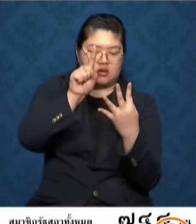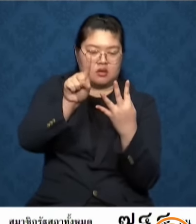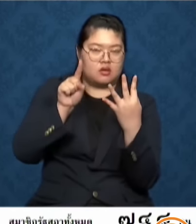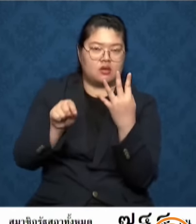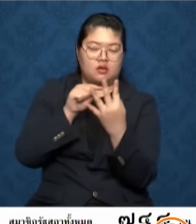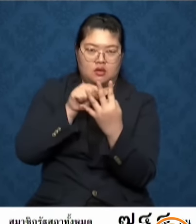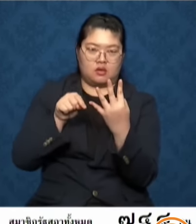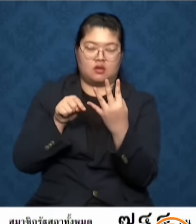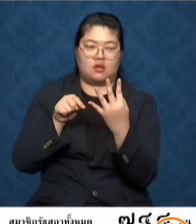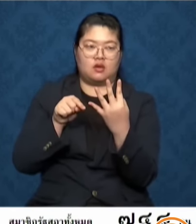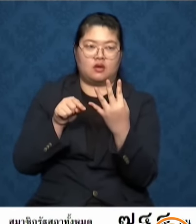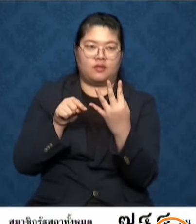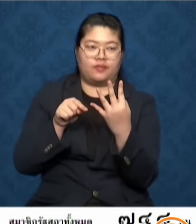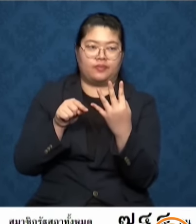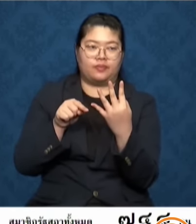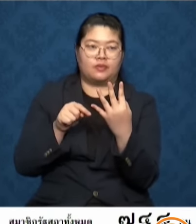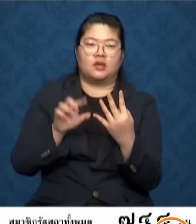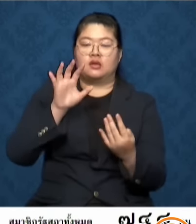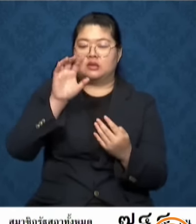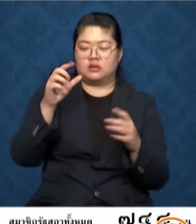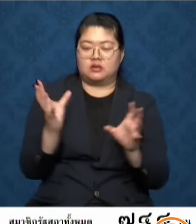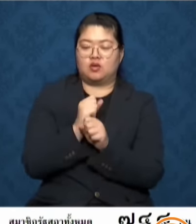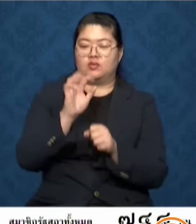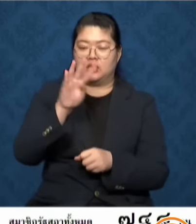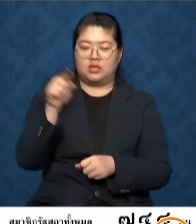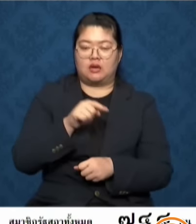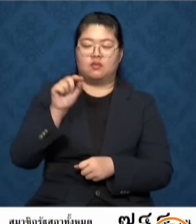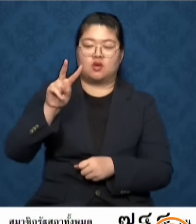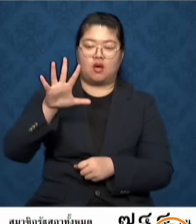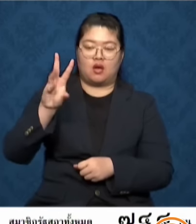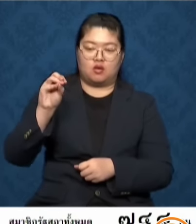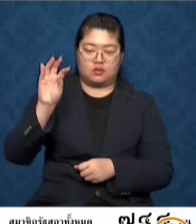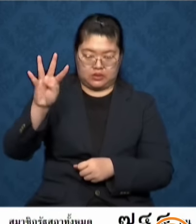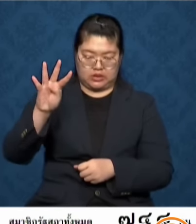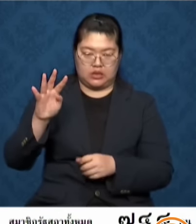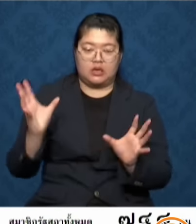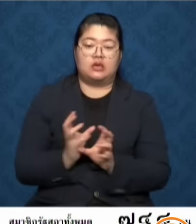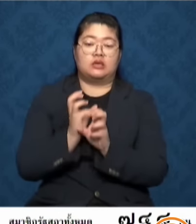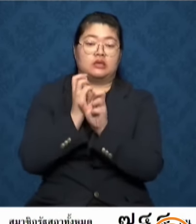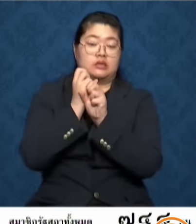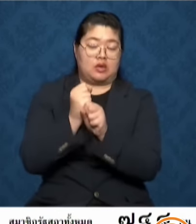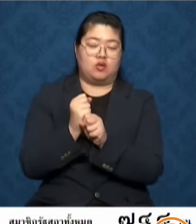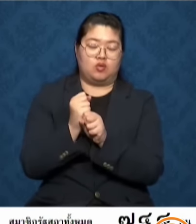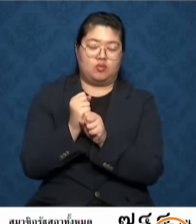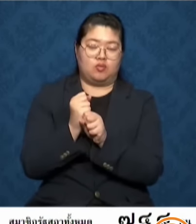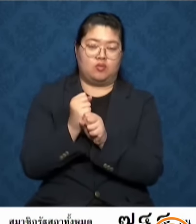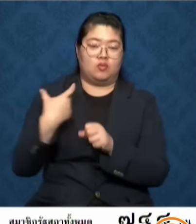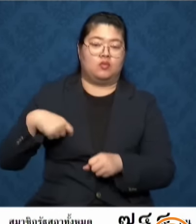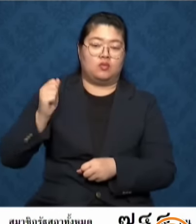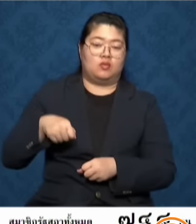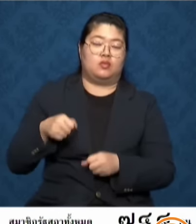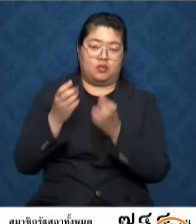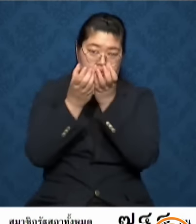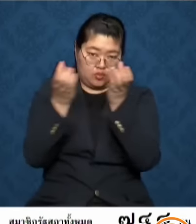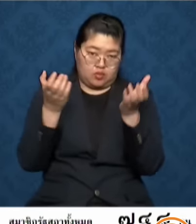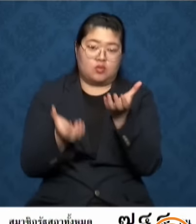ค ได้ว่าคำวตรายกลาง 4 2 5 6 นั้นซึเปลี่ยเปสรุปรวบยอดความเห็น ของ ตรฐการทั้ง9่านน